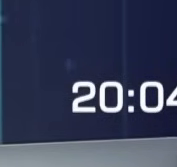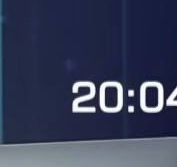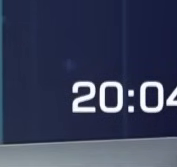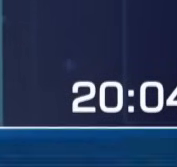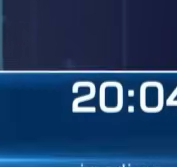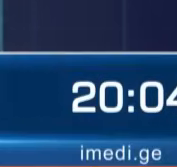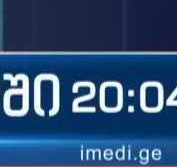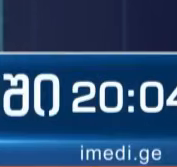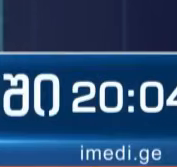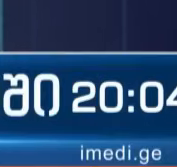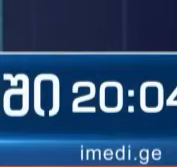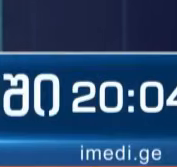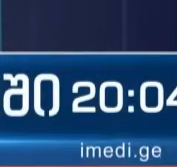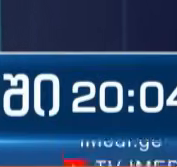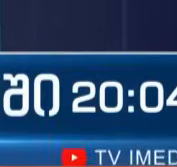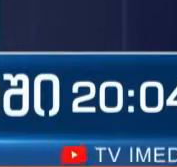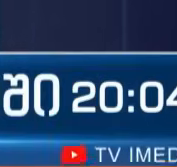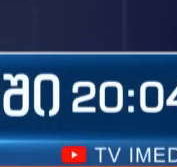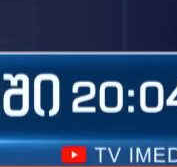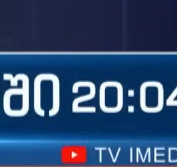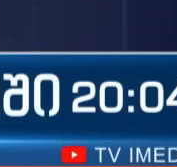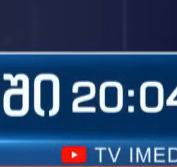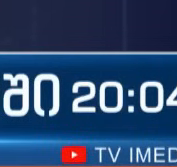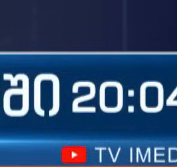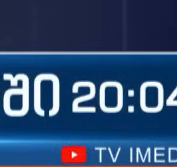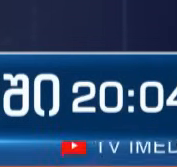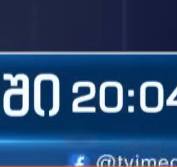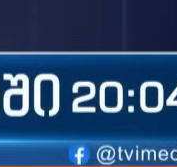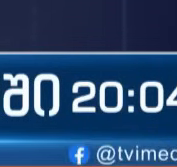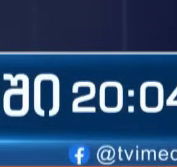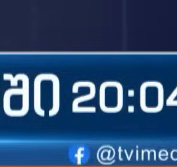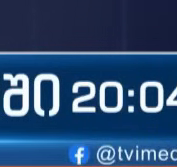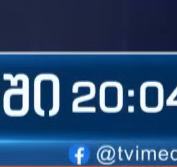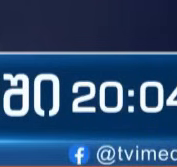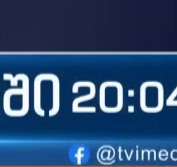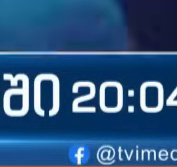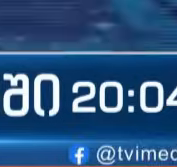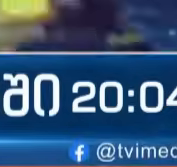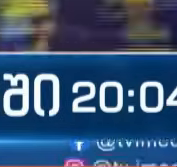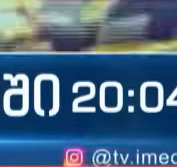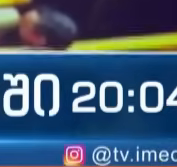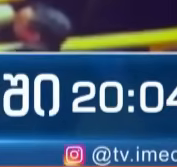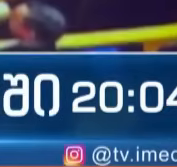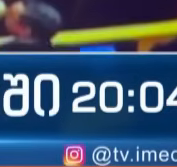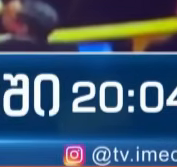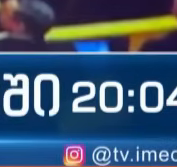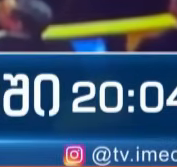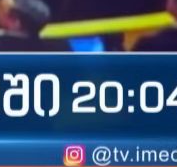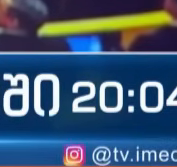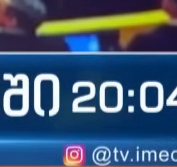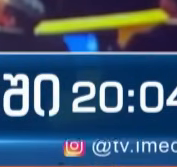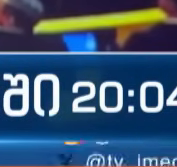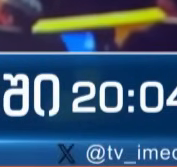Დაღუპულთა ოჯახებს დღეს სამძიმარი პარლამენტში გამოუცხადეს, ხდომაწოთიერი დუმილით გაიხსნა. ბოლო დღეებში ქვეყნის მასშტაბით განვითარებული მძიმე